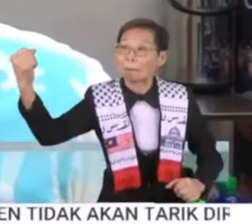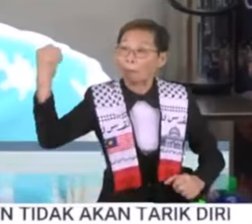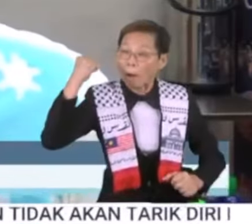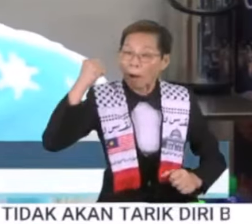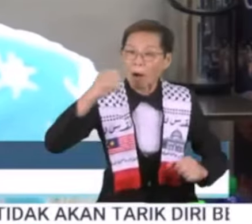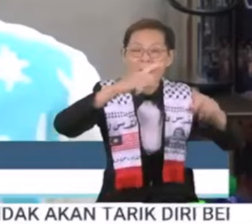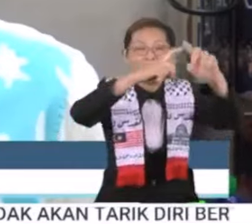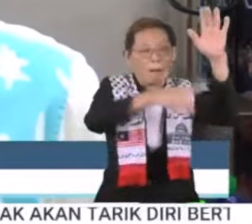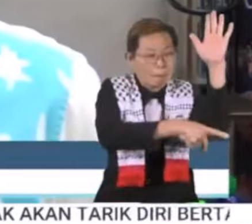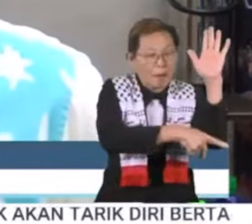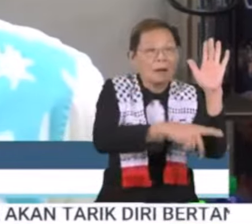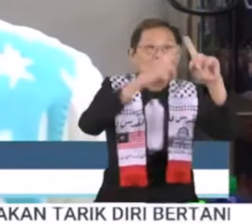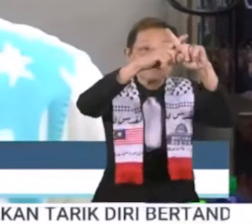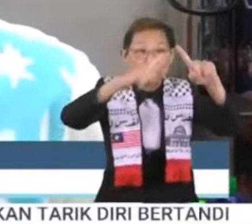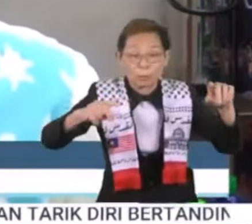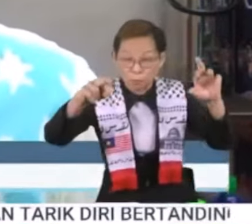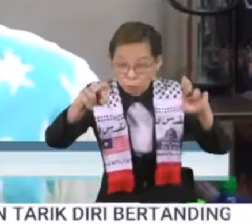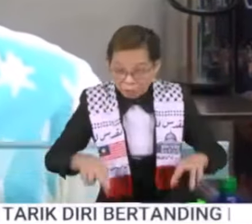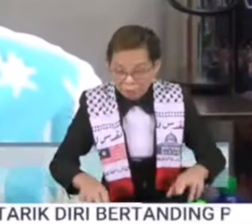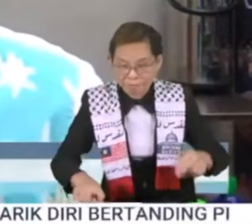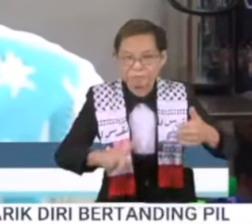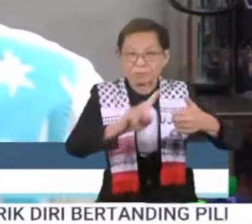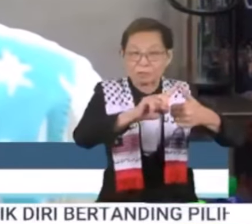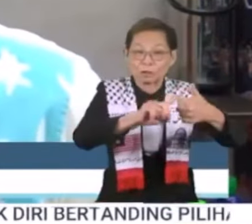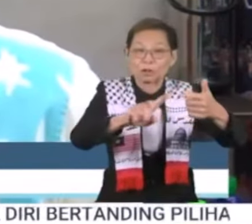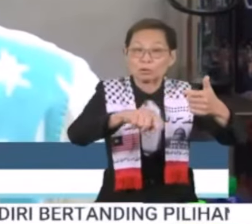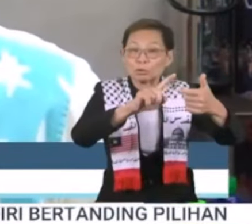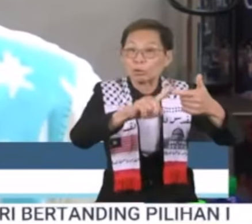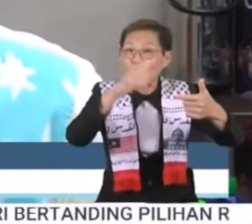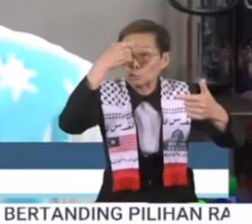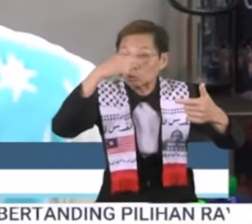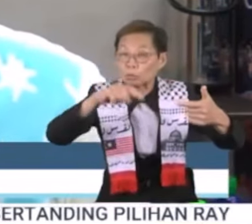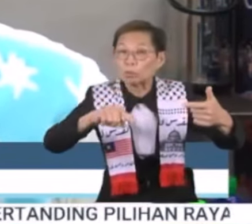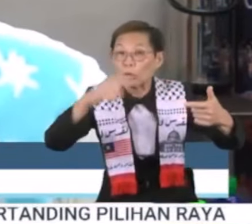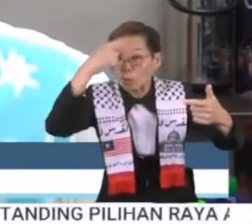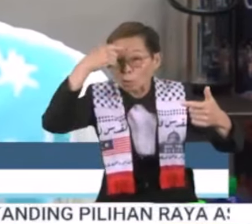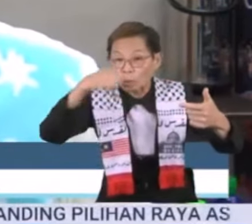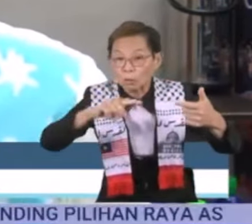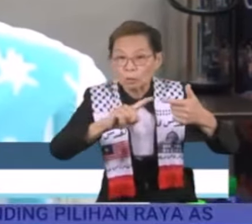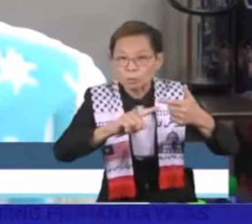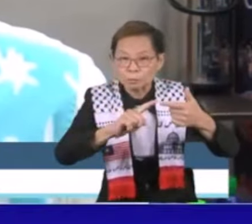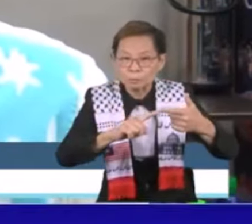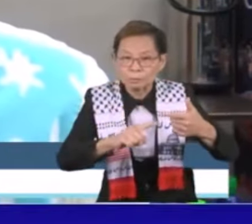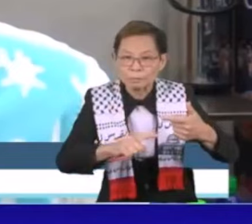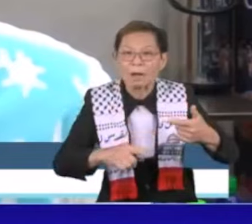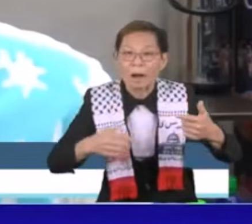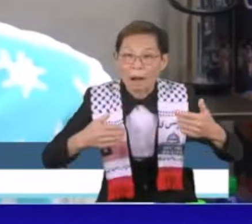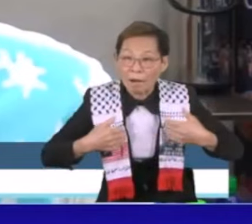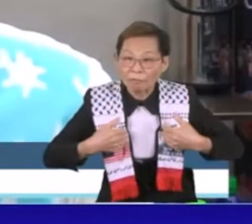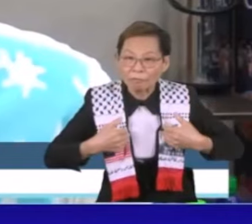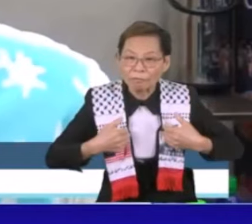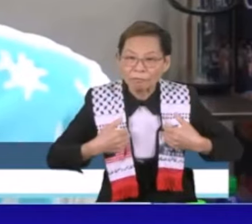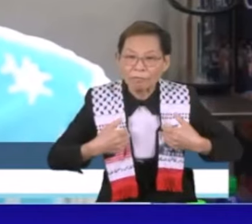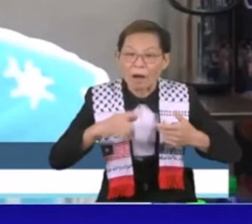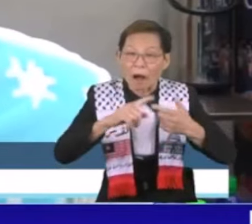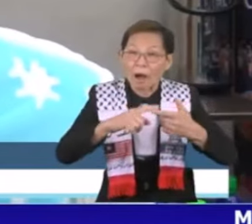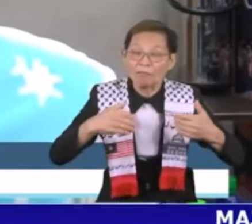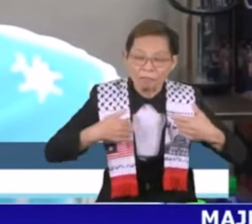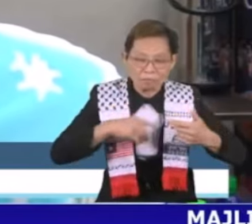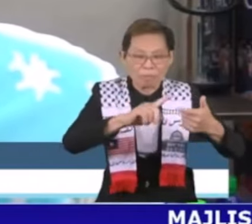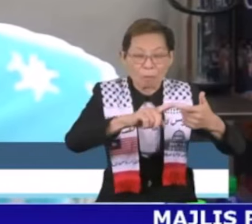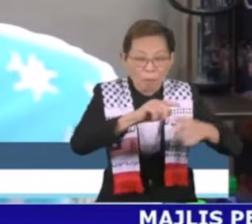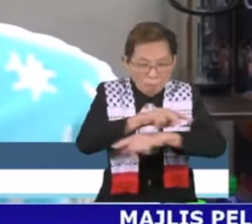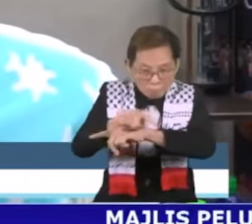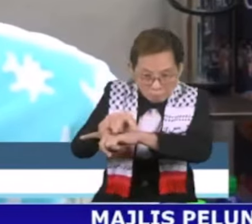Memperkasakan Dewan Rakyat itu sendiri dan kedua untuk memastikan bahawa terdapatnya